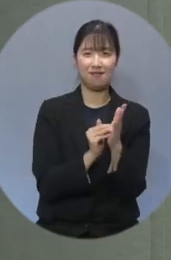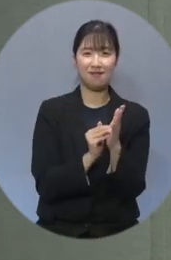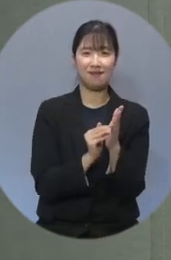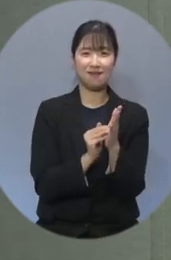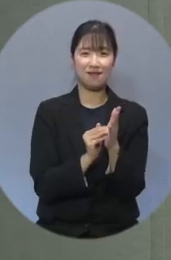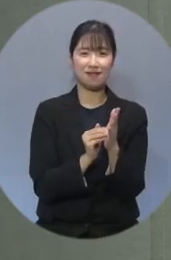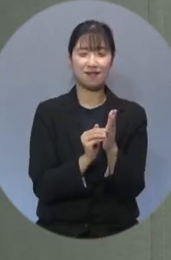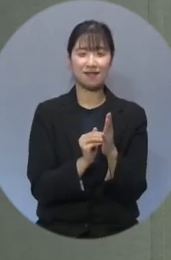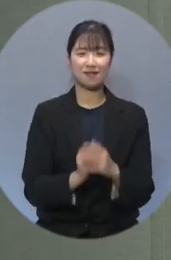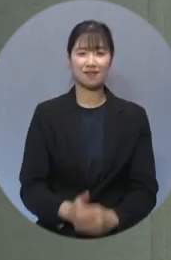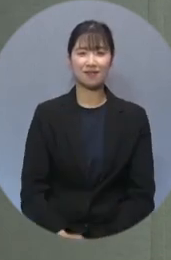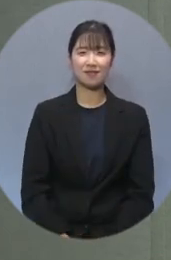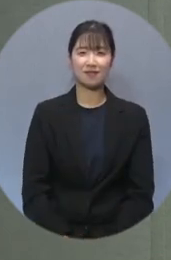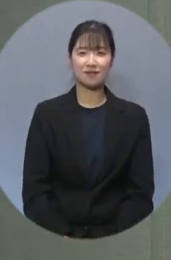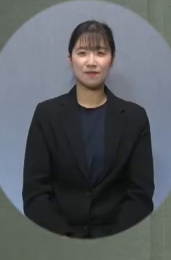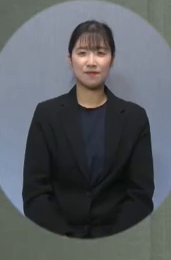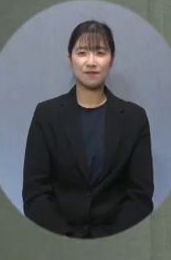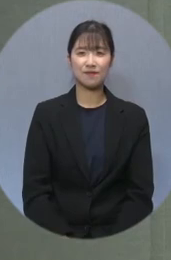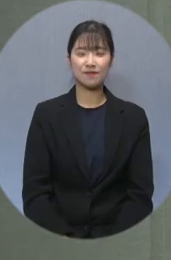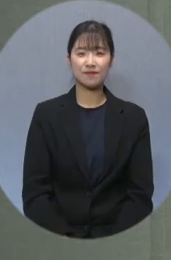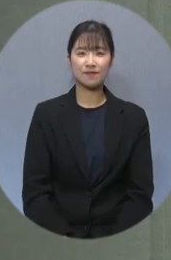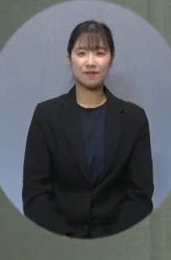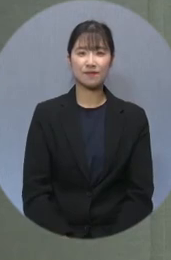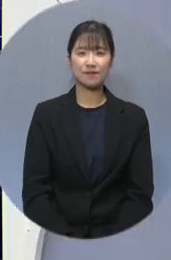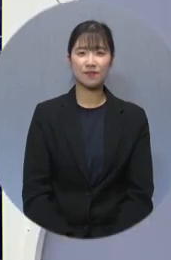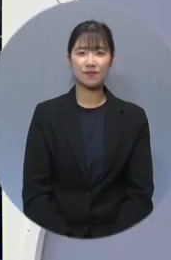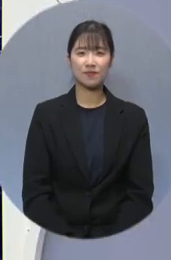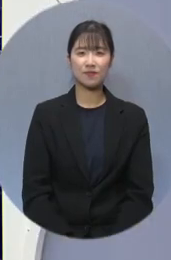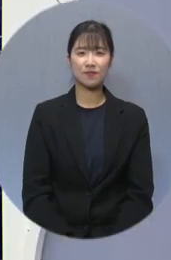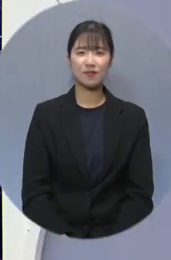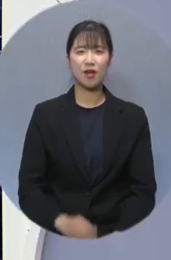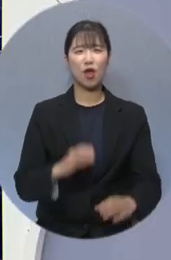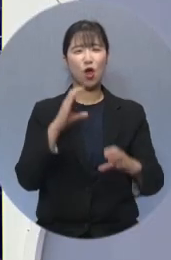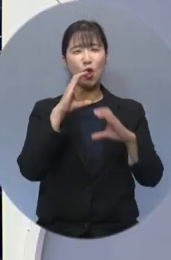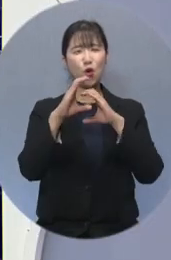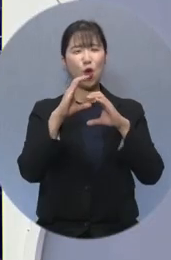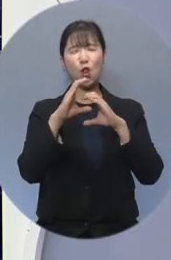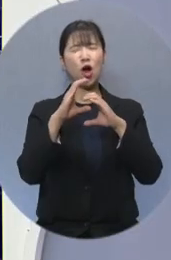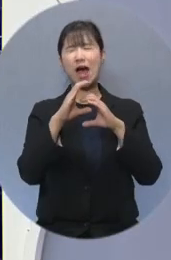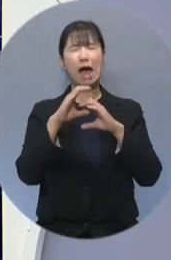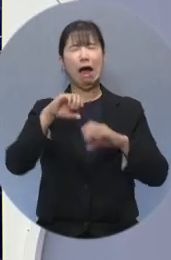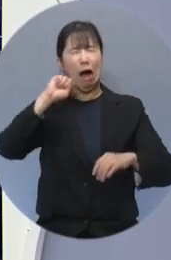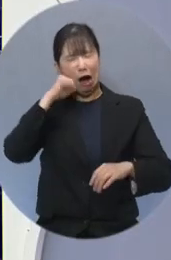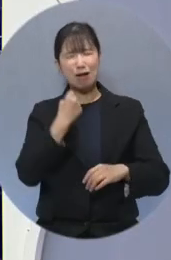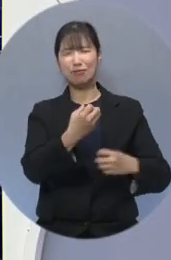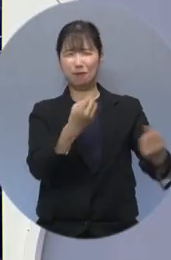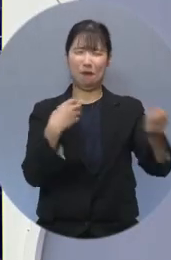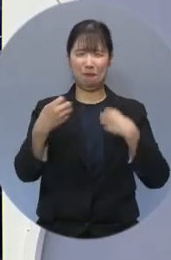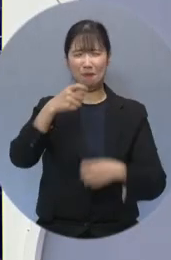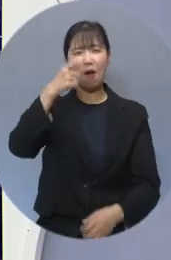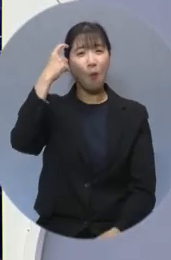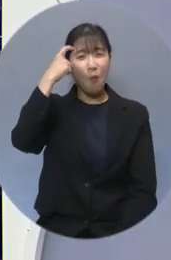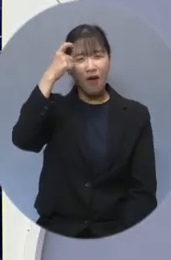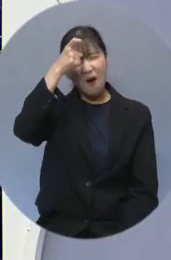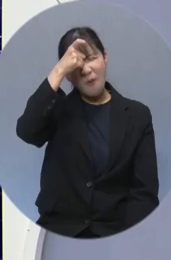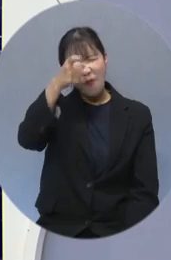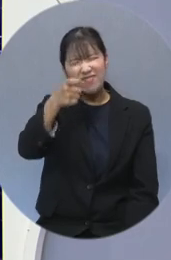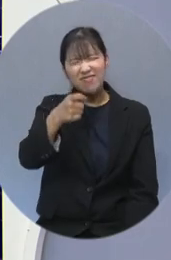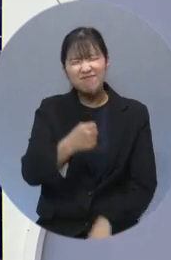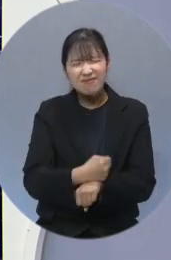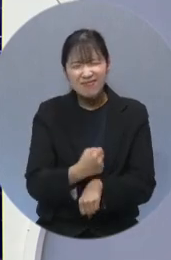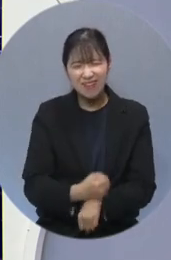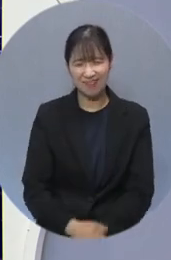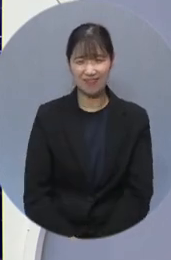들었어요. 네, 네. 뭐. 소통 잘 안 된다는 얘기도 많이 듣습니다. 아, 제가 고집 세다고 현장을